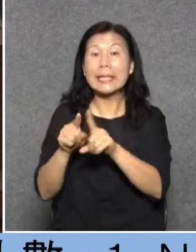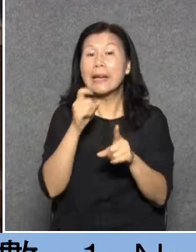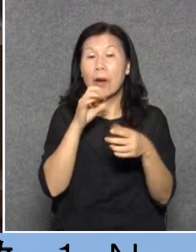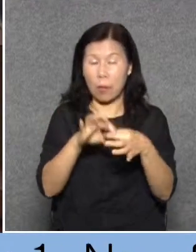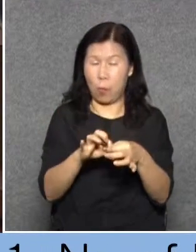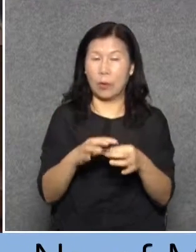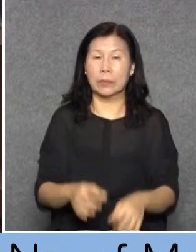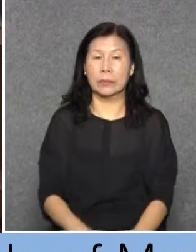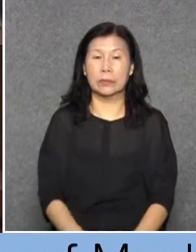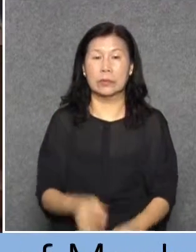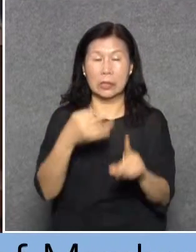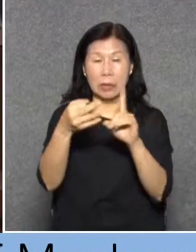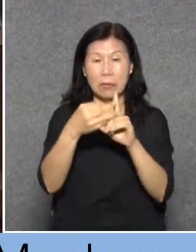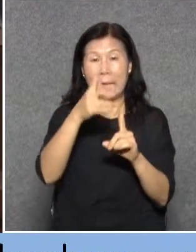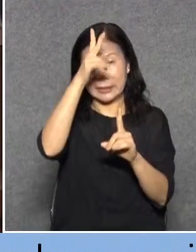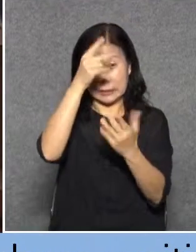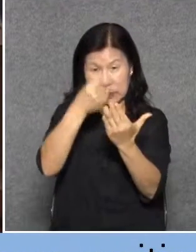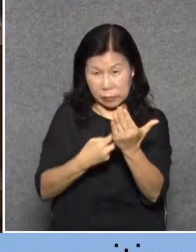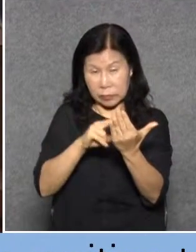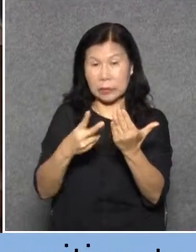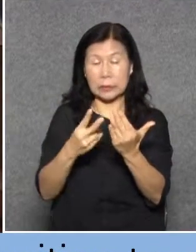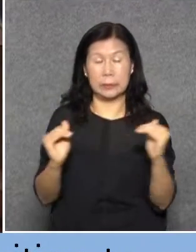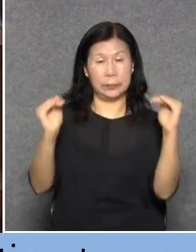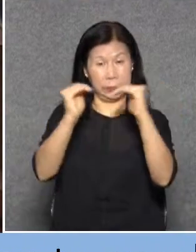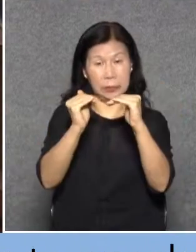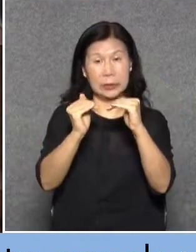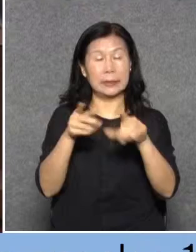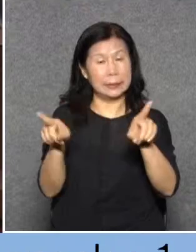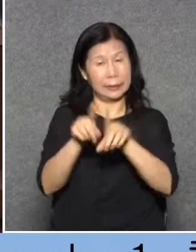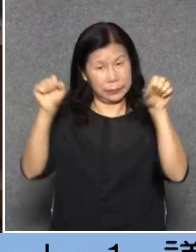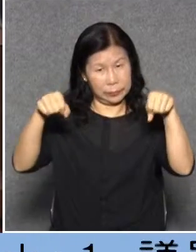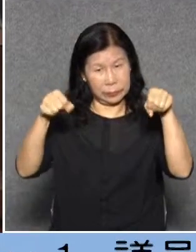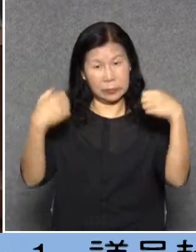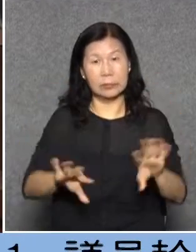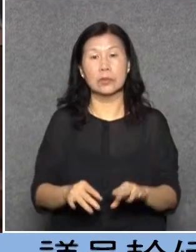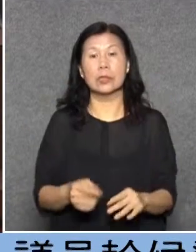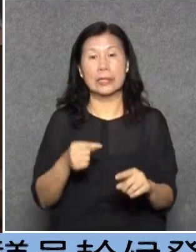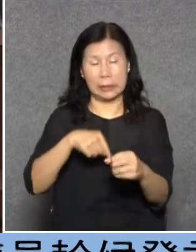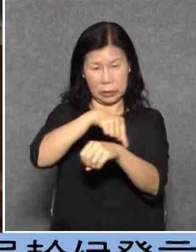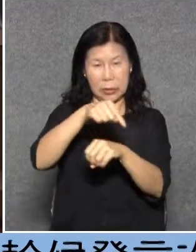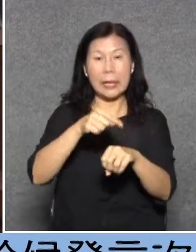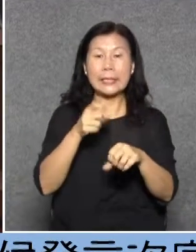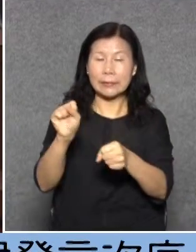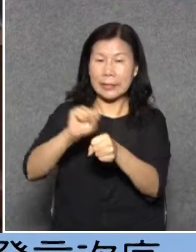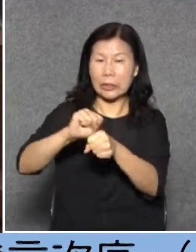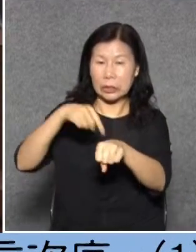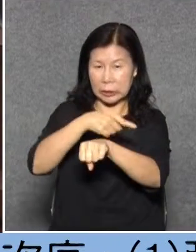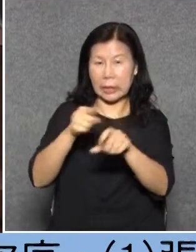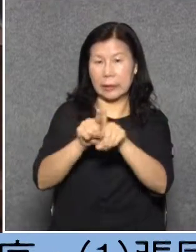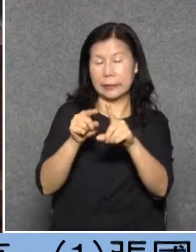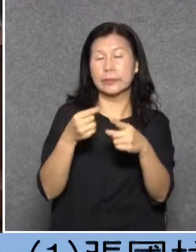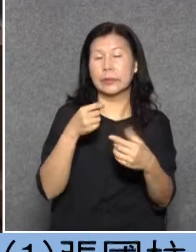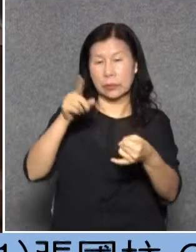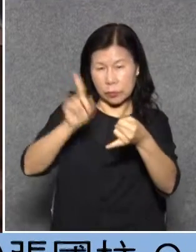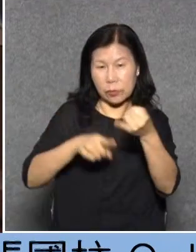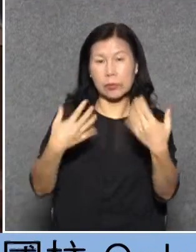謂非政府的修訂案拿一個平衡，拿一個共識的話，我覺得這個空間我們需要爭取，即使到頭